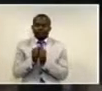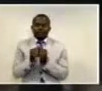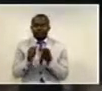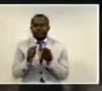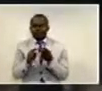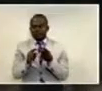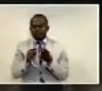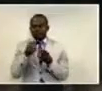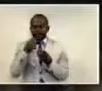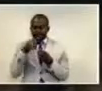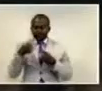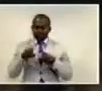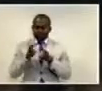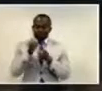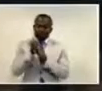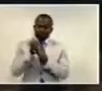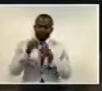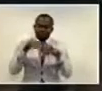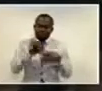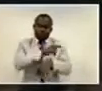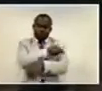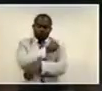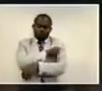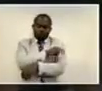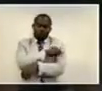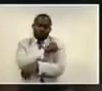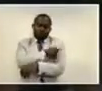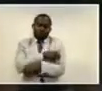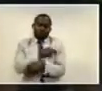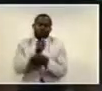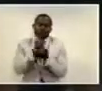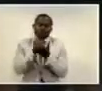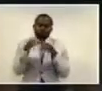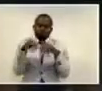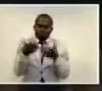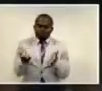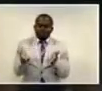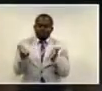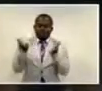ari uburyo akora n'uburyo ashobora kuzamura